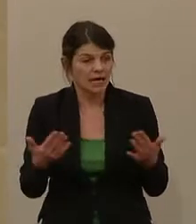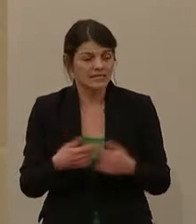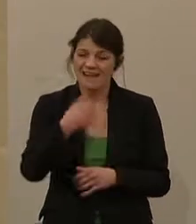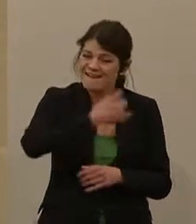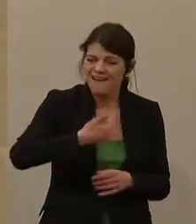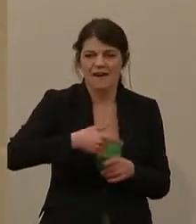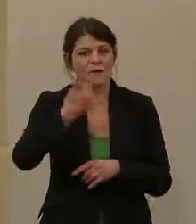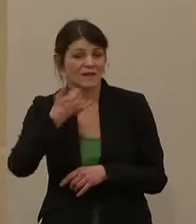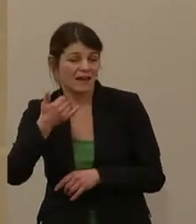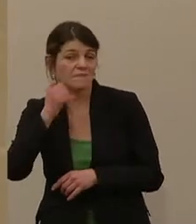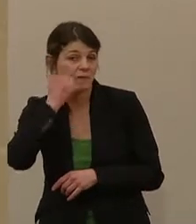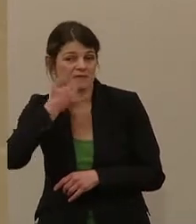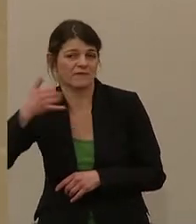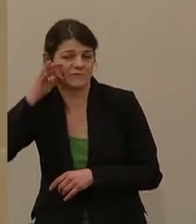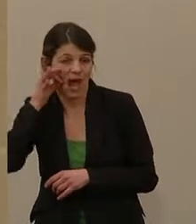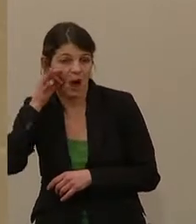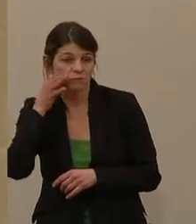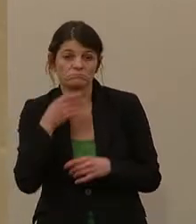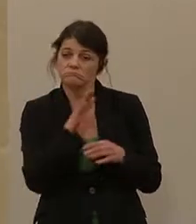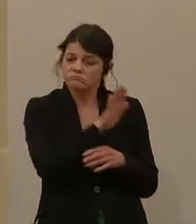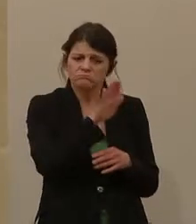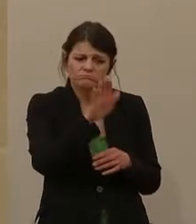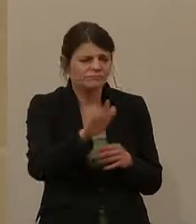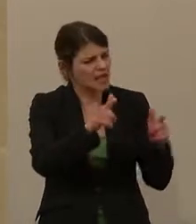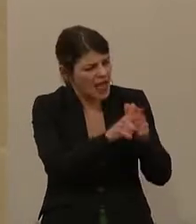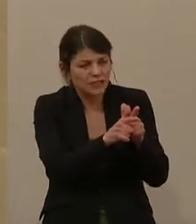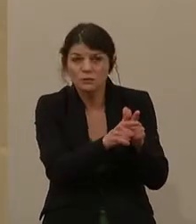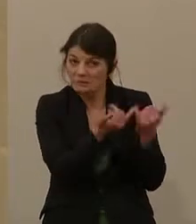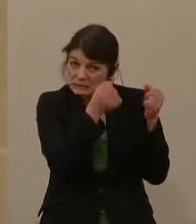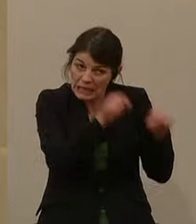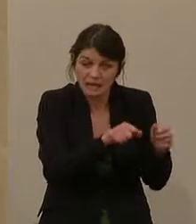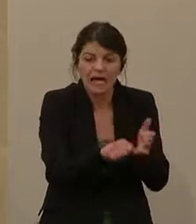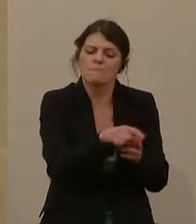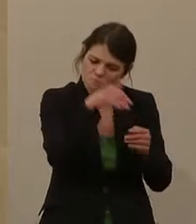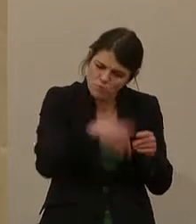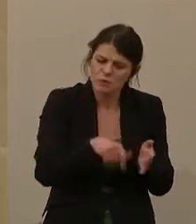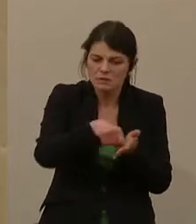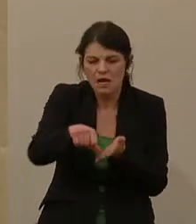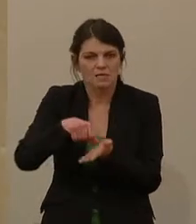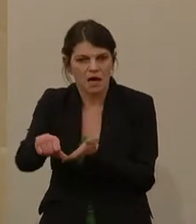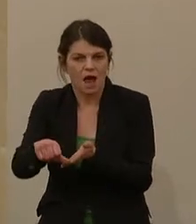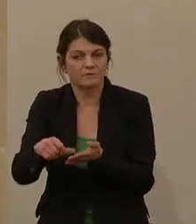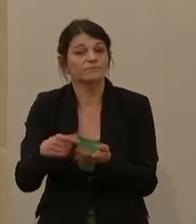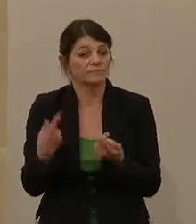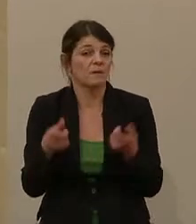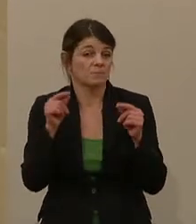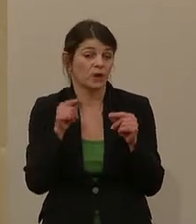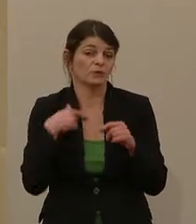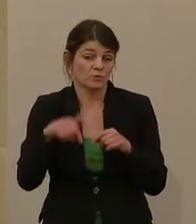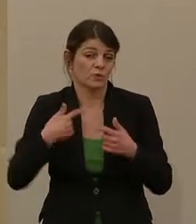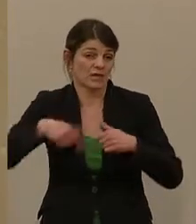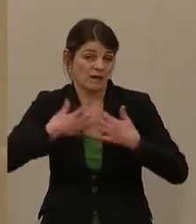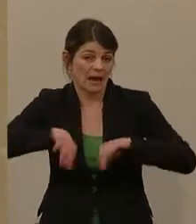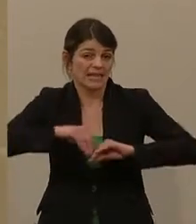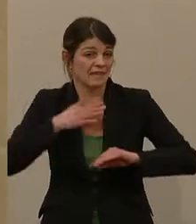jede entsprechend seiner, ihrer Leistungsfähigkeit einen Beitrag zur Finanzierung unseres Gemeinwesens